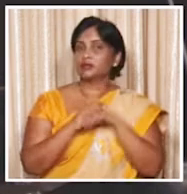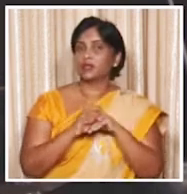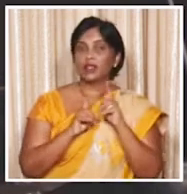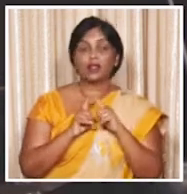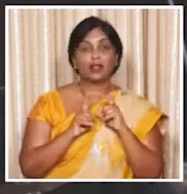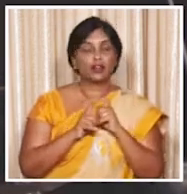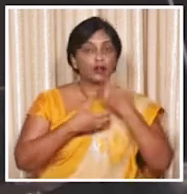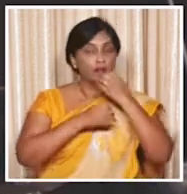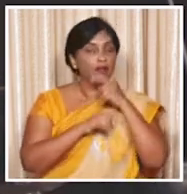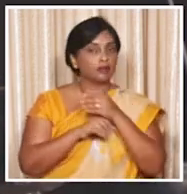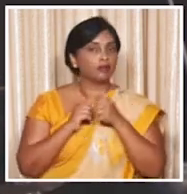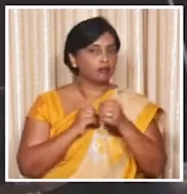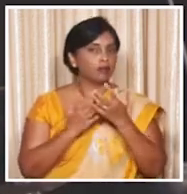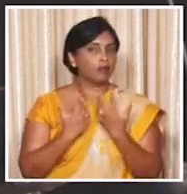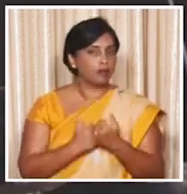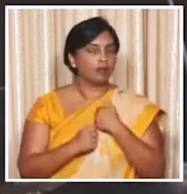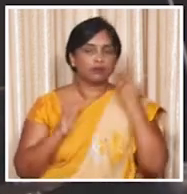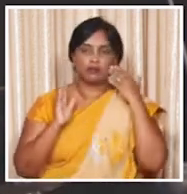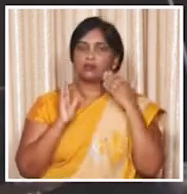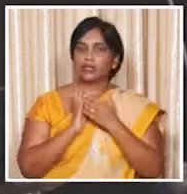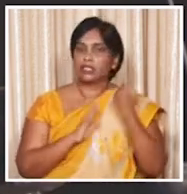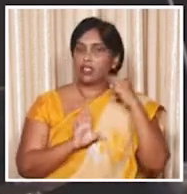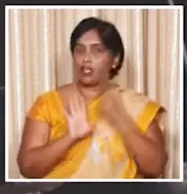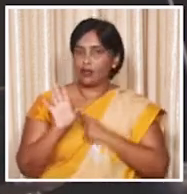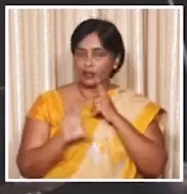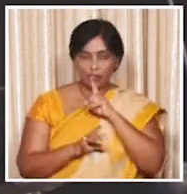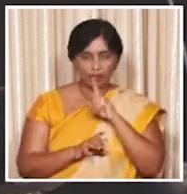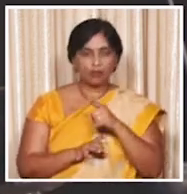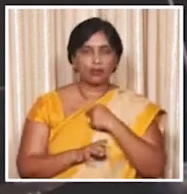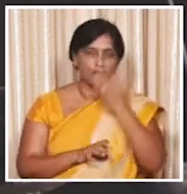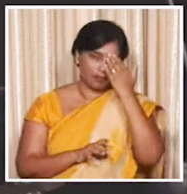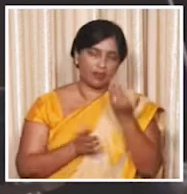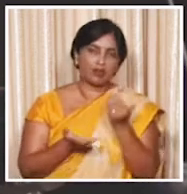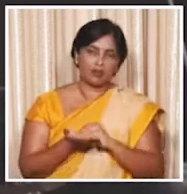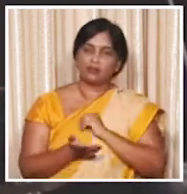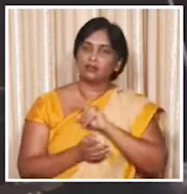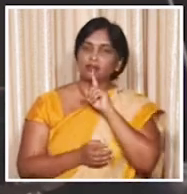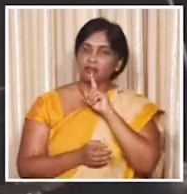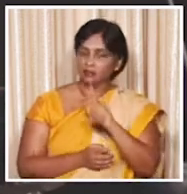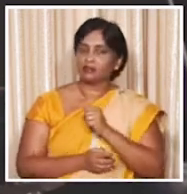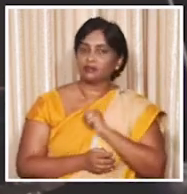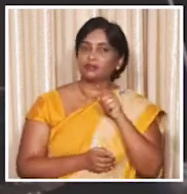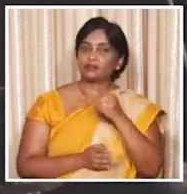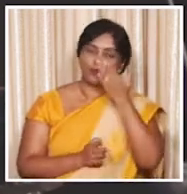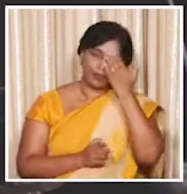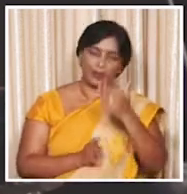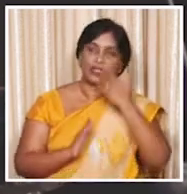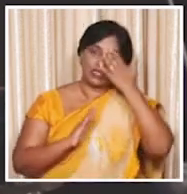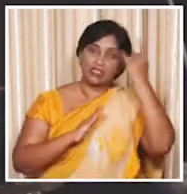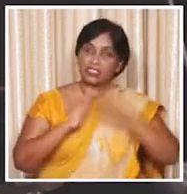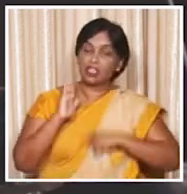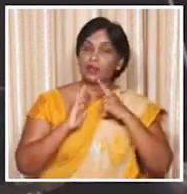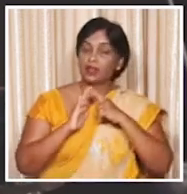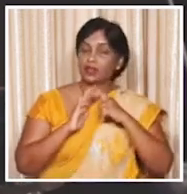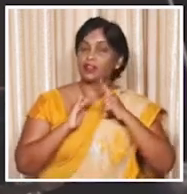போன முறையும் கோரிக்கையை முன்வைத்திருந்தேன். இம்முறையும் நான் உங்களிடம் வினயமாக இந்த கோரிக்கையை முன்வைக்கிறேன். யாழ்ப்பாண பல்கலைக்கழகத்தினுடைய கல்வியியல் துறை